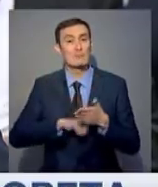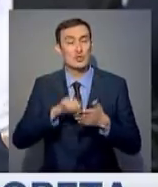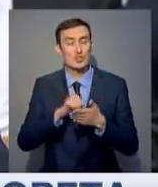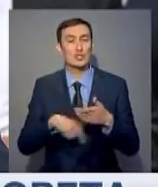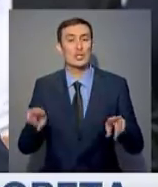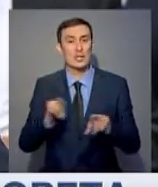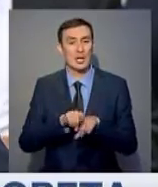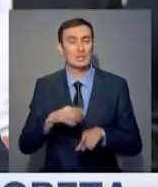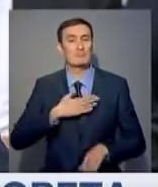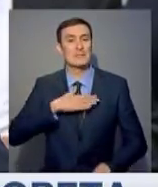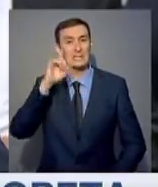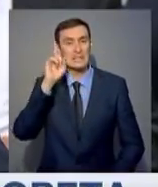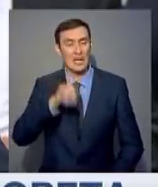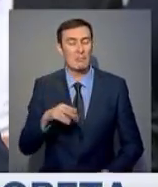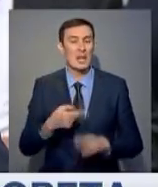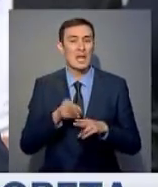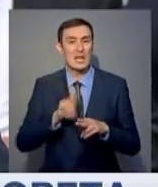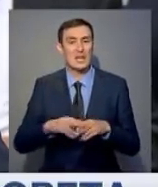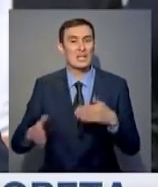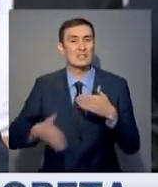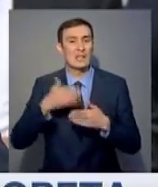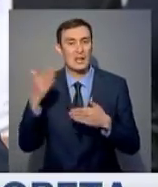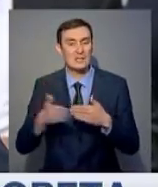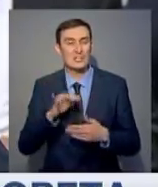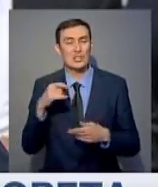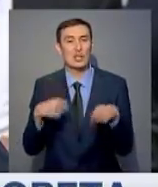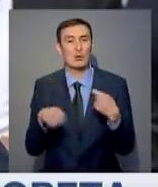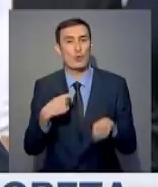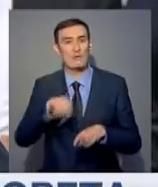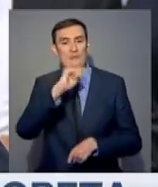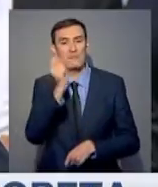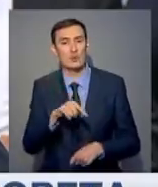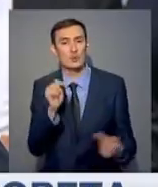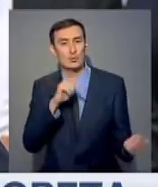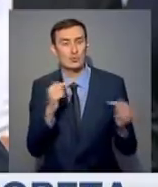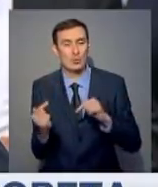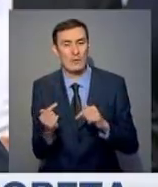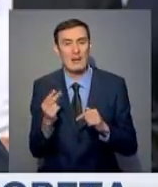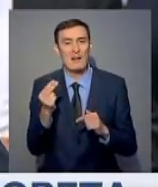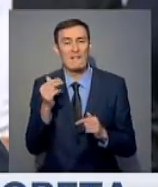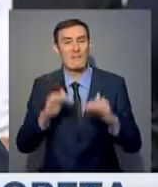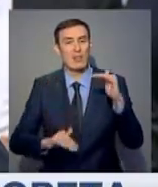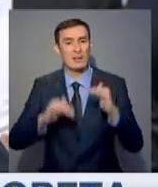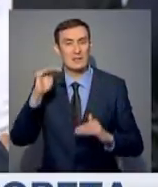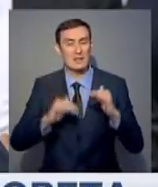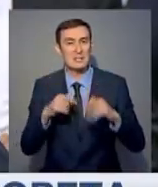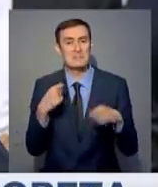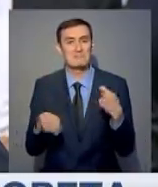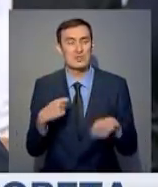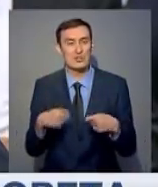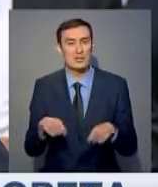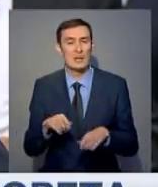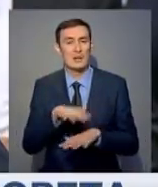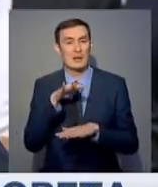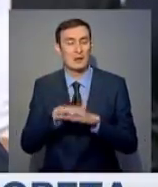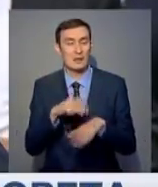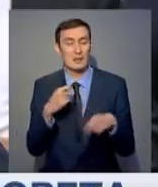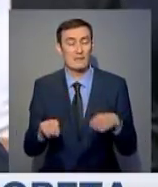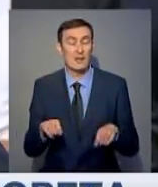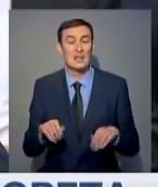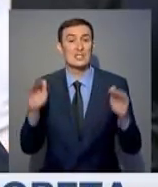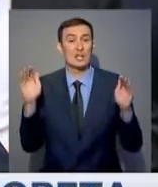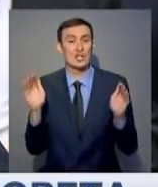также известный в частности это санкций и торговые войны волатильность торговых бирж и финансовых рынков